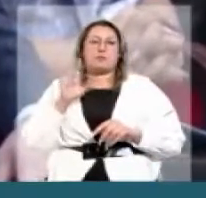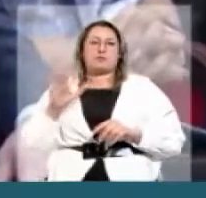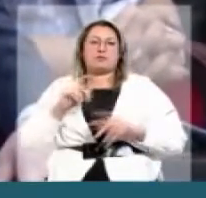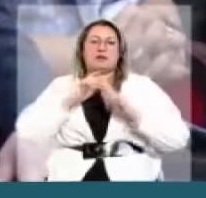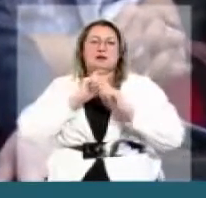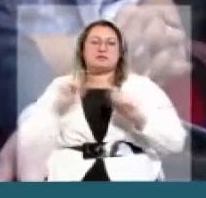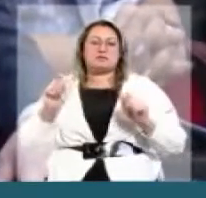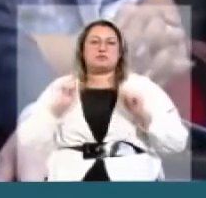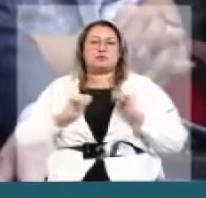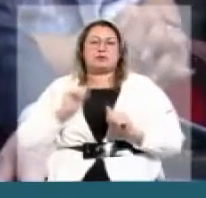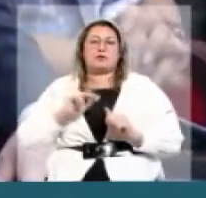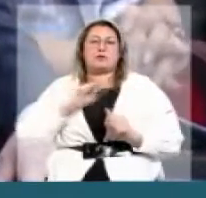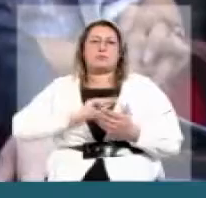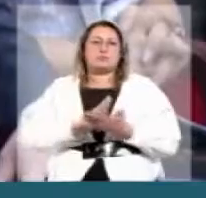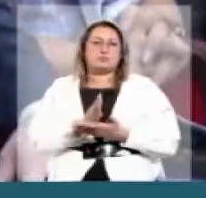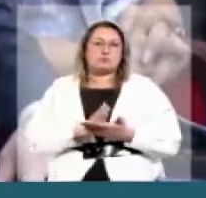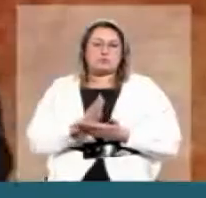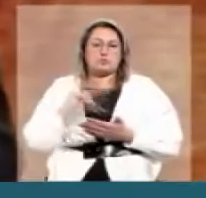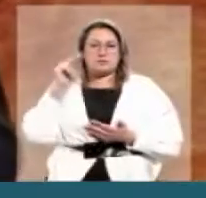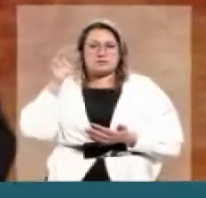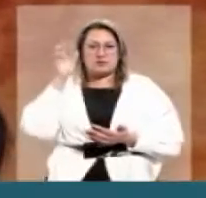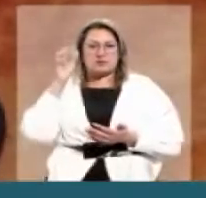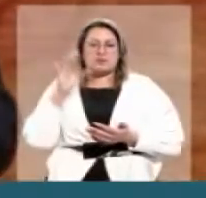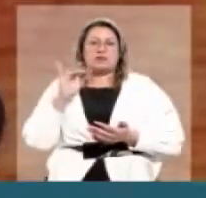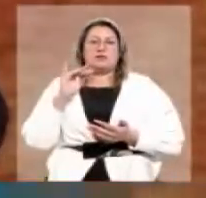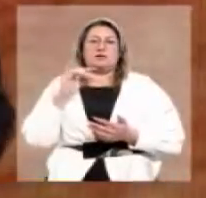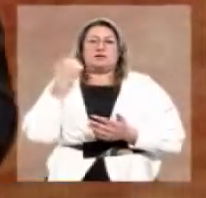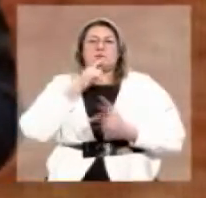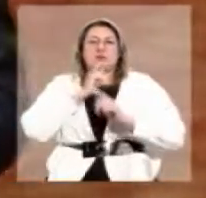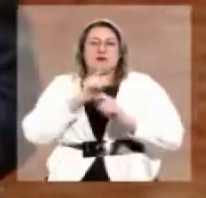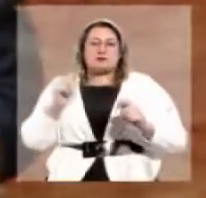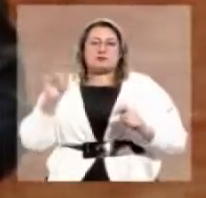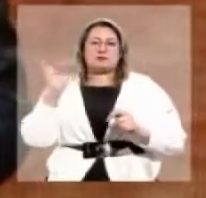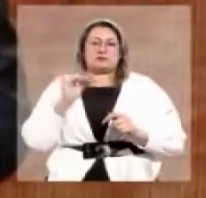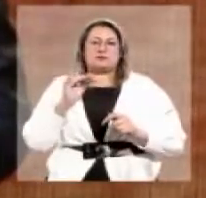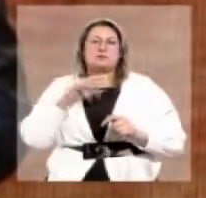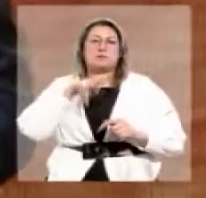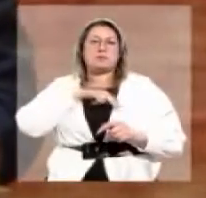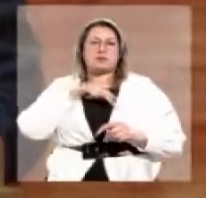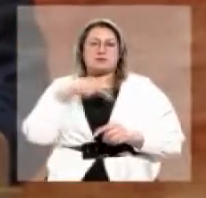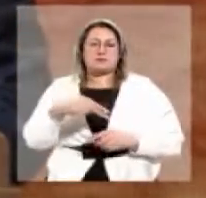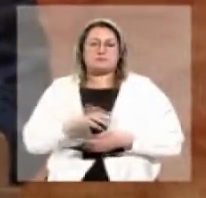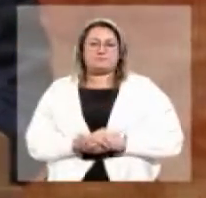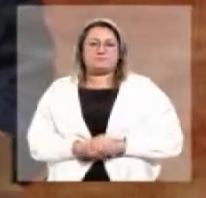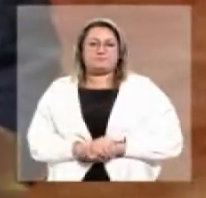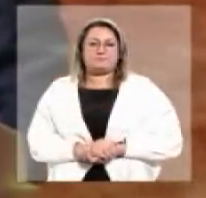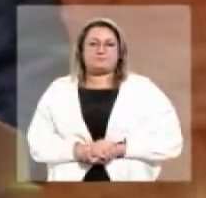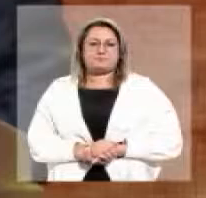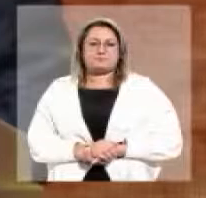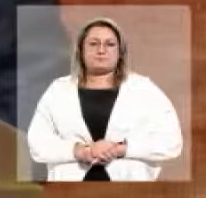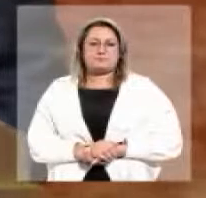жеке марапаттармен мадақтап, төс белгілер табыс етті. Қадірлі бүгінгі салтанатты шараға қатысушылар,